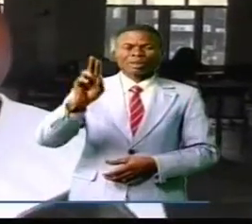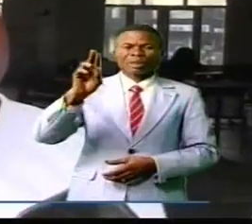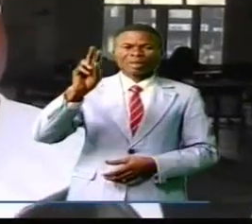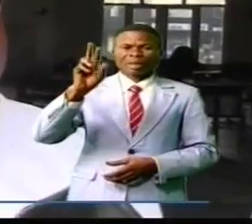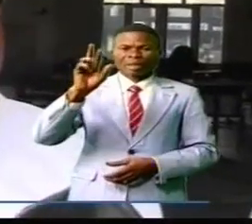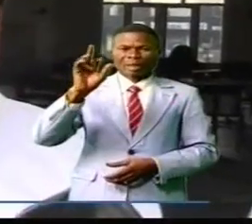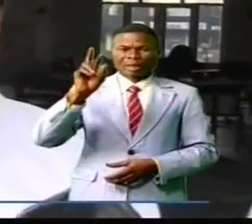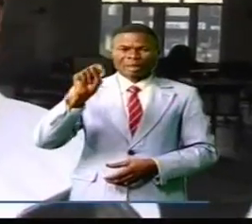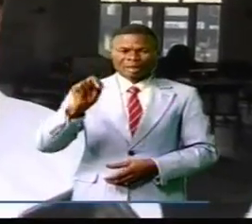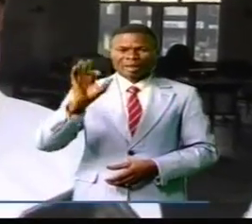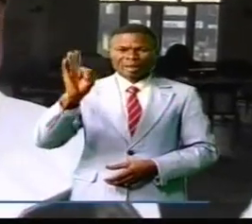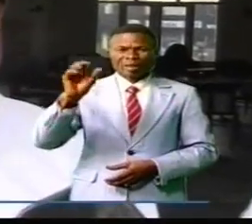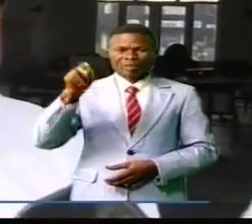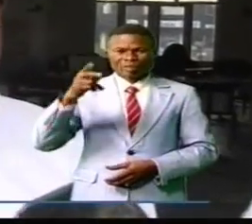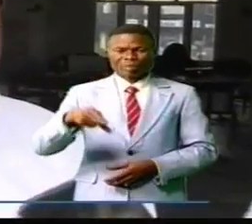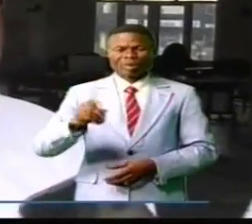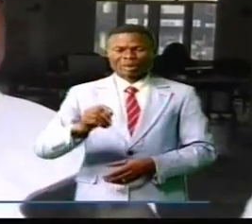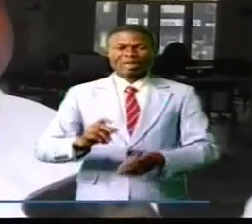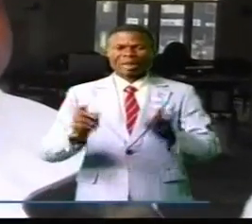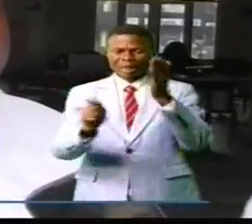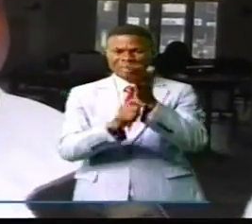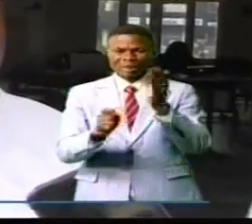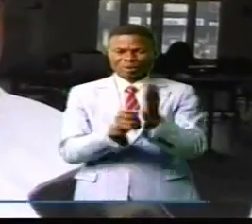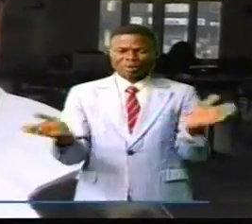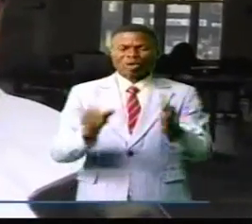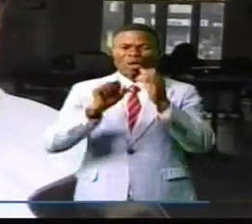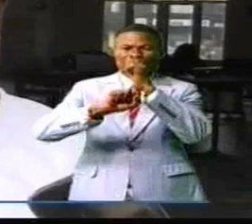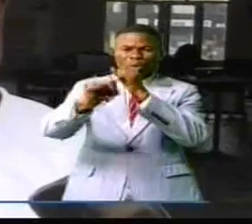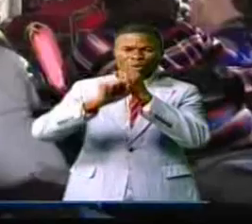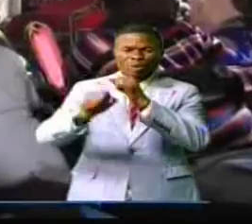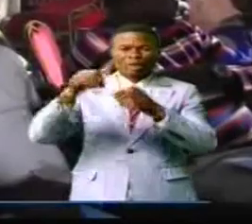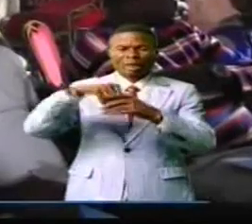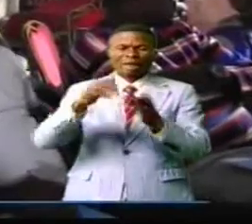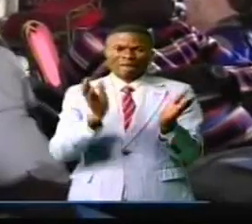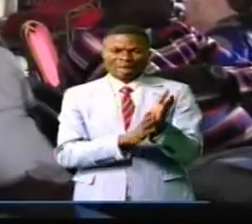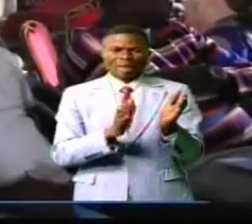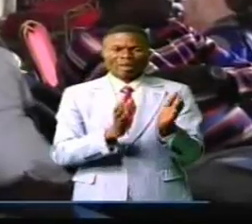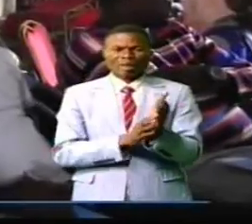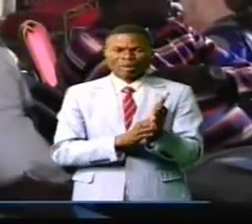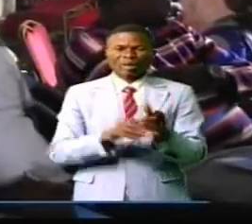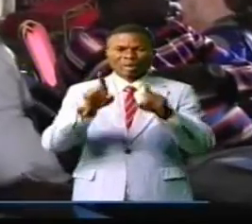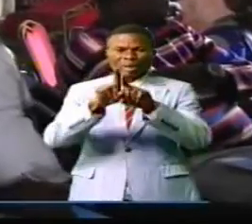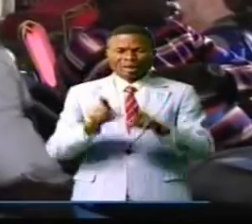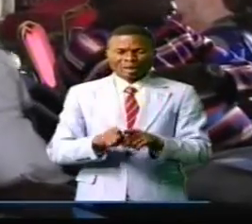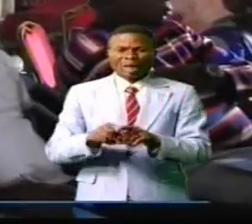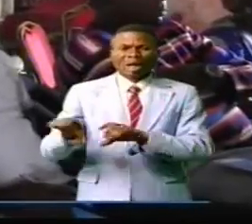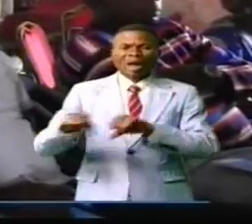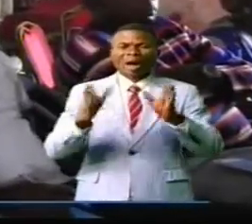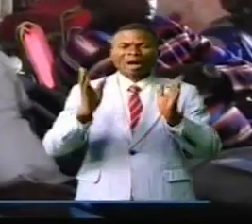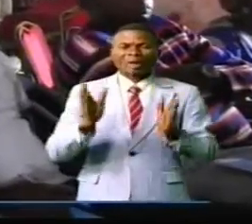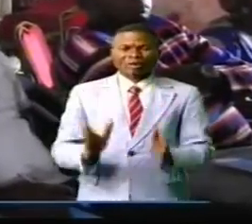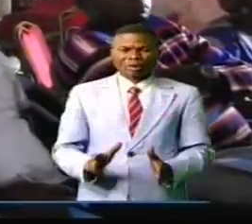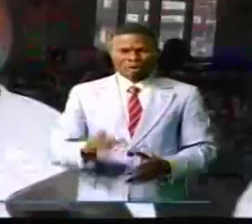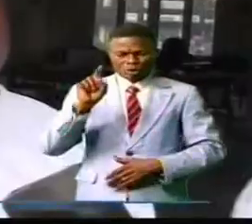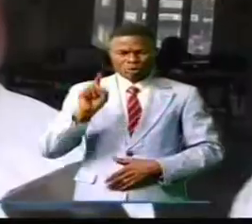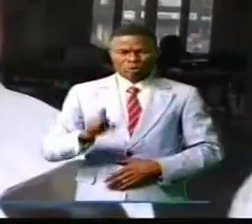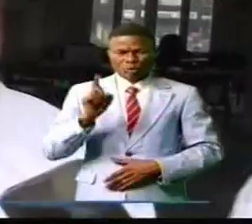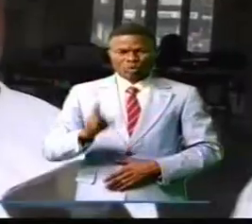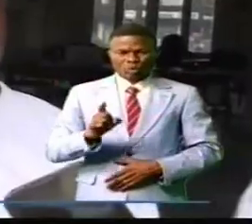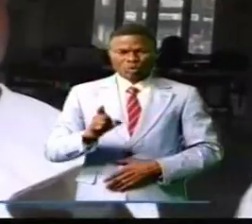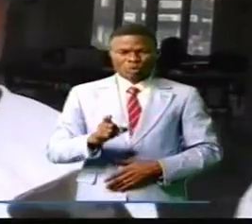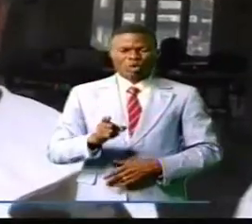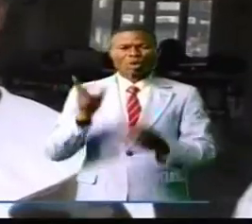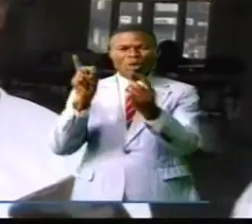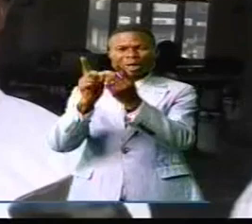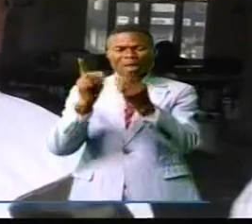les techniques d'animation et de sensibilisation dans les écoles adaptées. Et un animateur doit regrouper 10